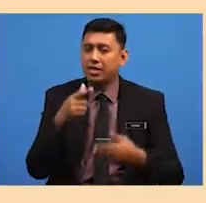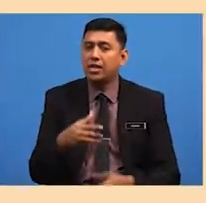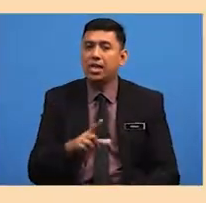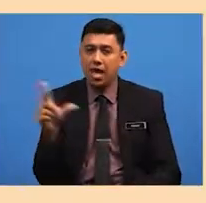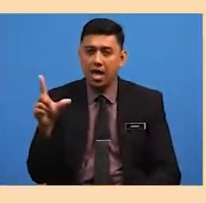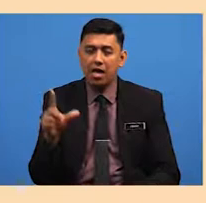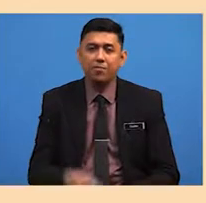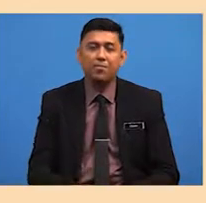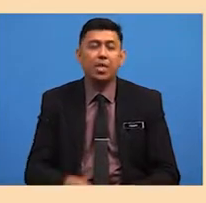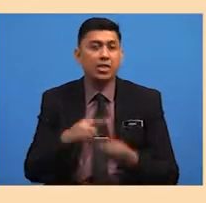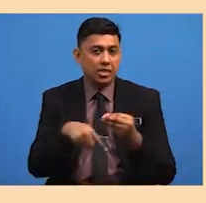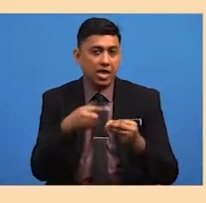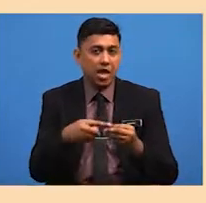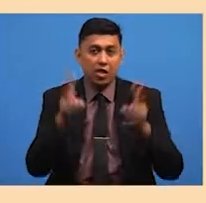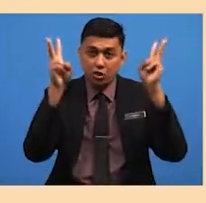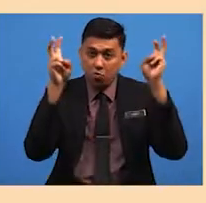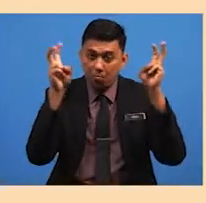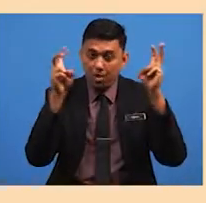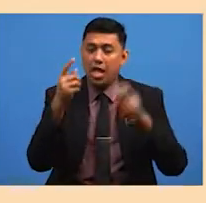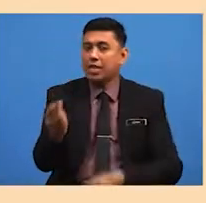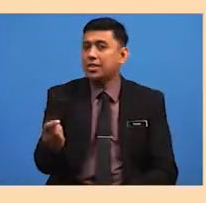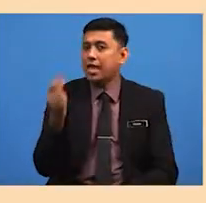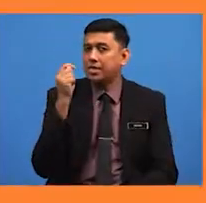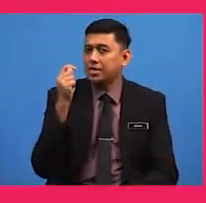tentang topik tenaga